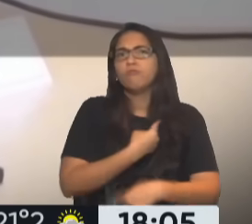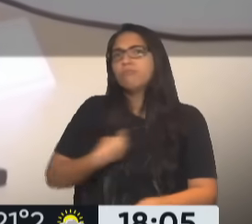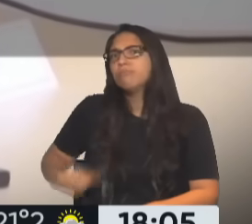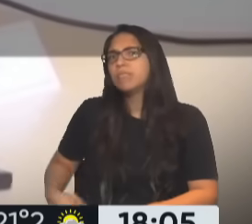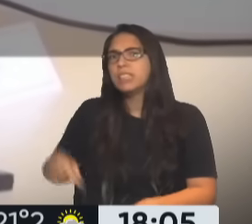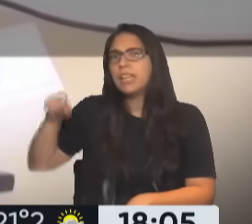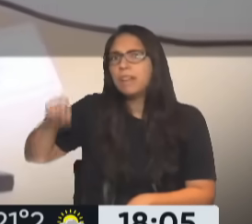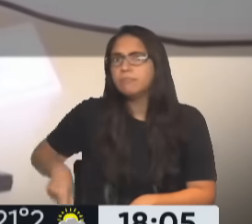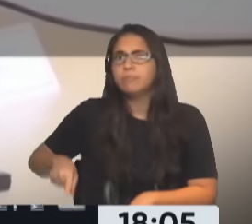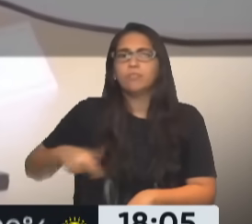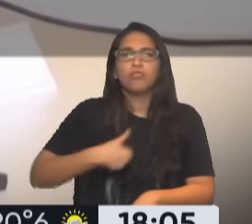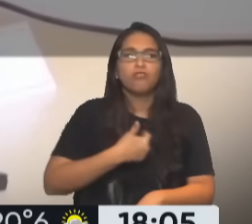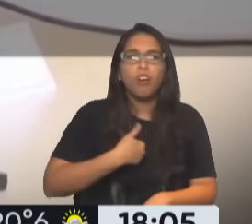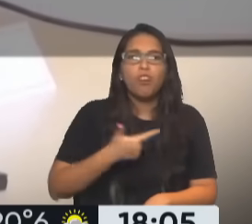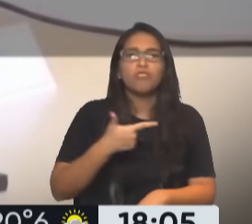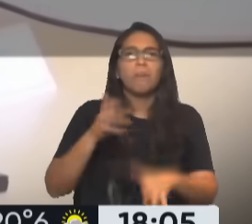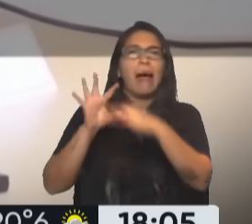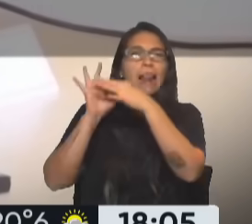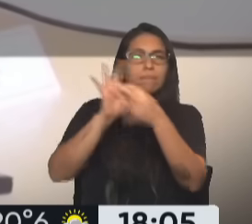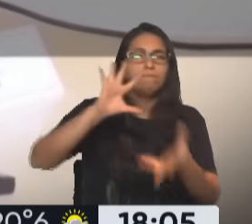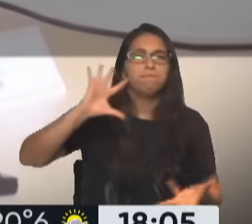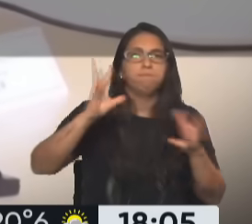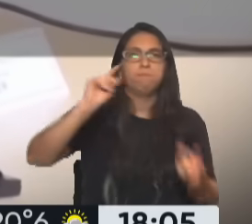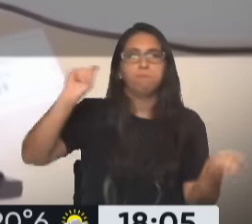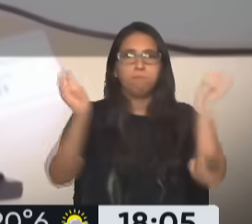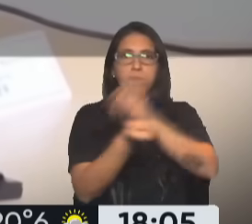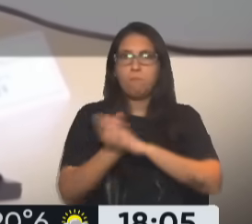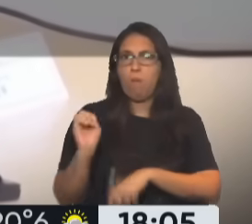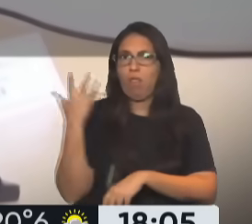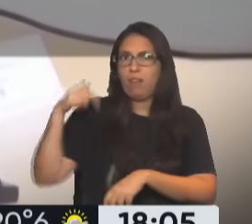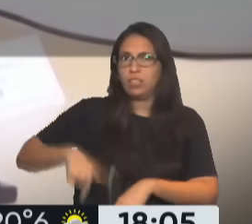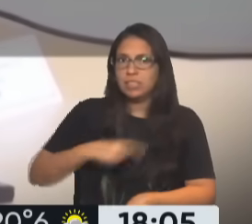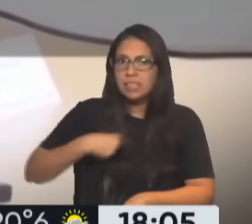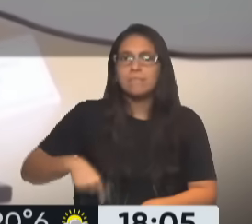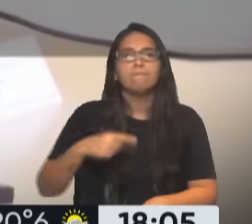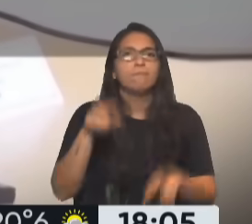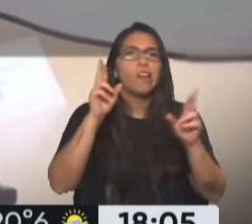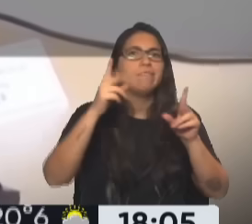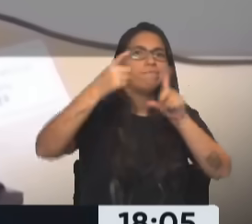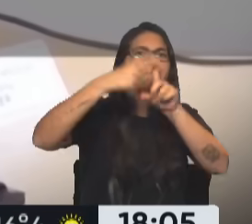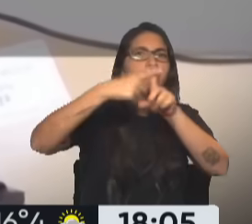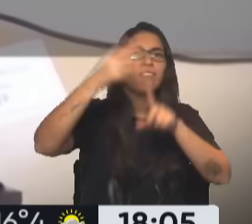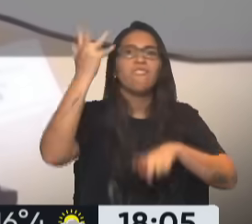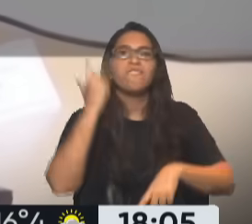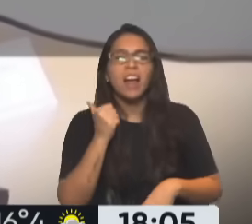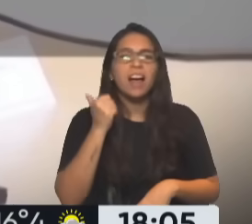要伙伴。希望中法关系、中欧关系